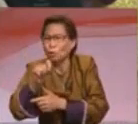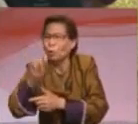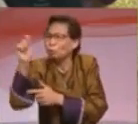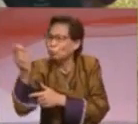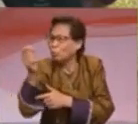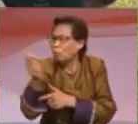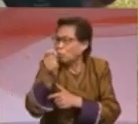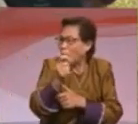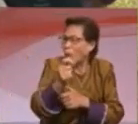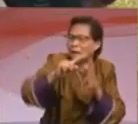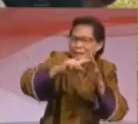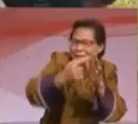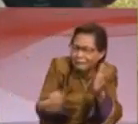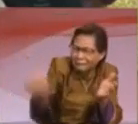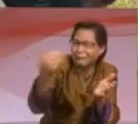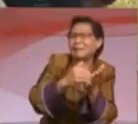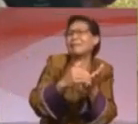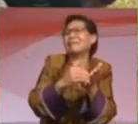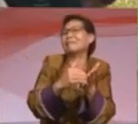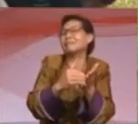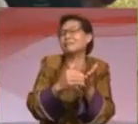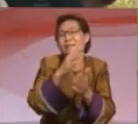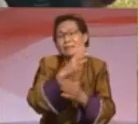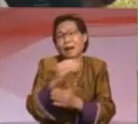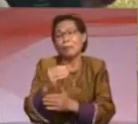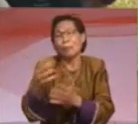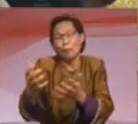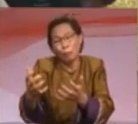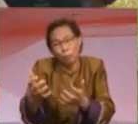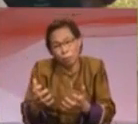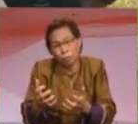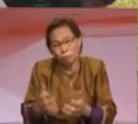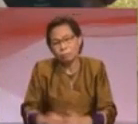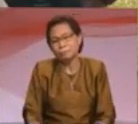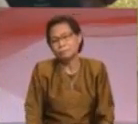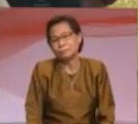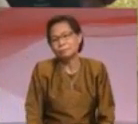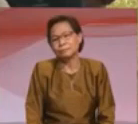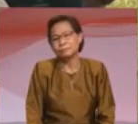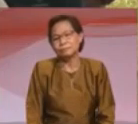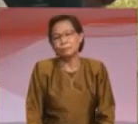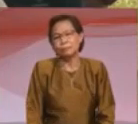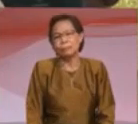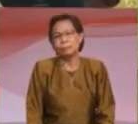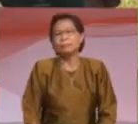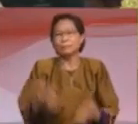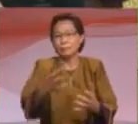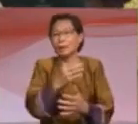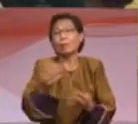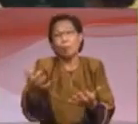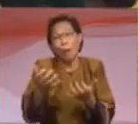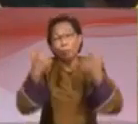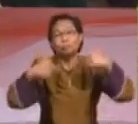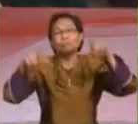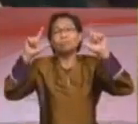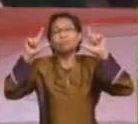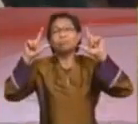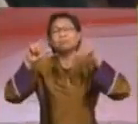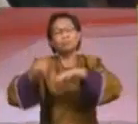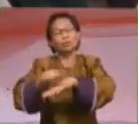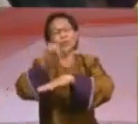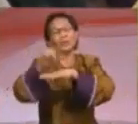dihidupkan kembali dan ingin dipendamnya dipopulerkan er